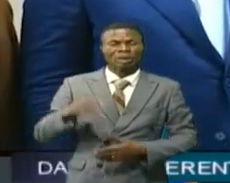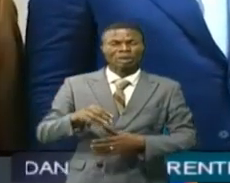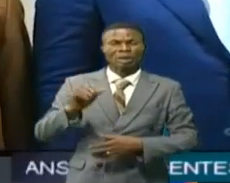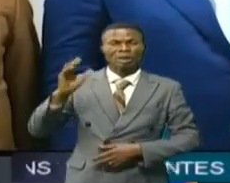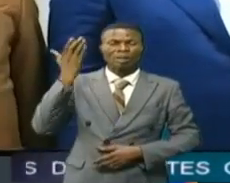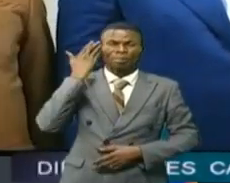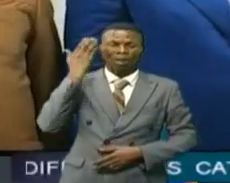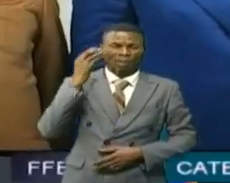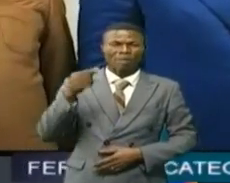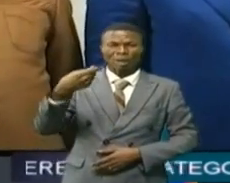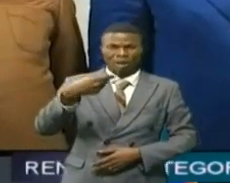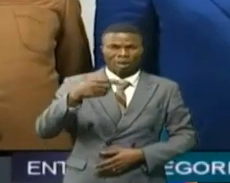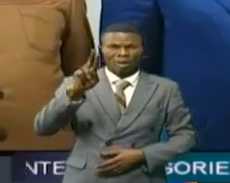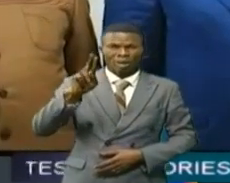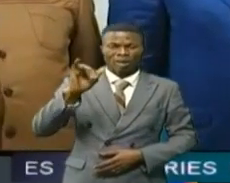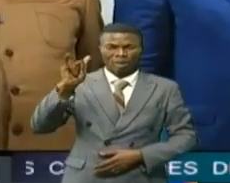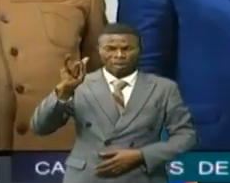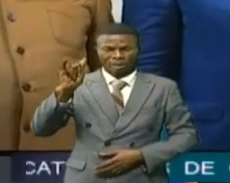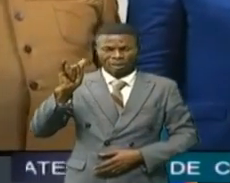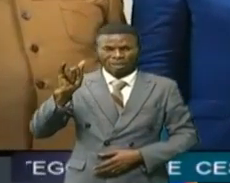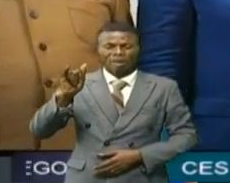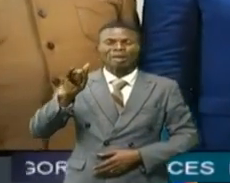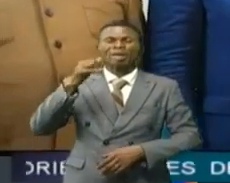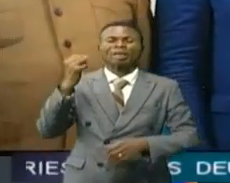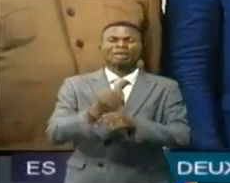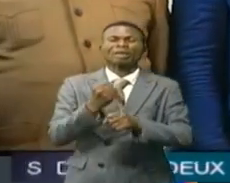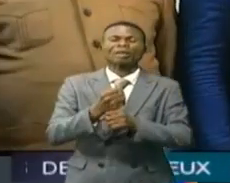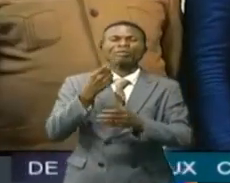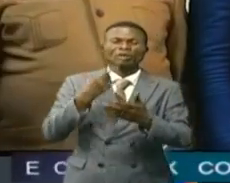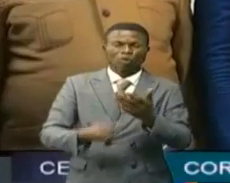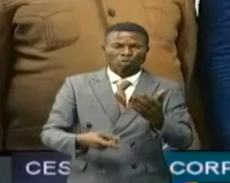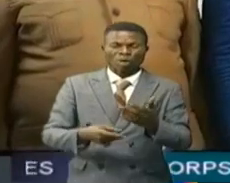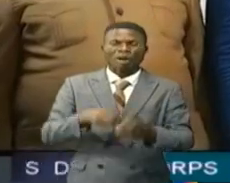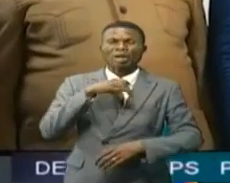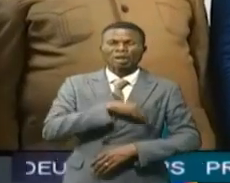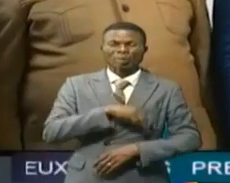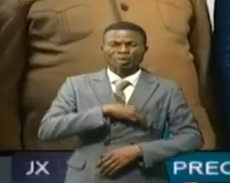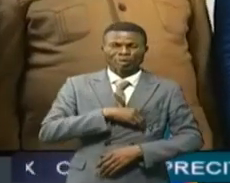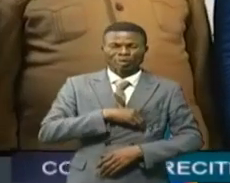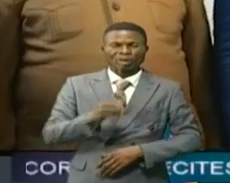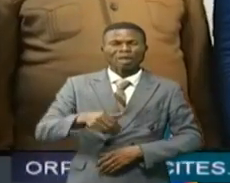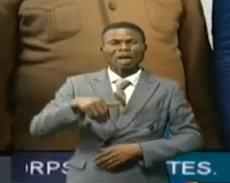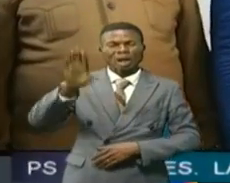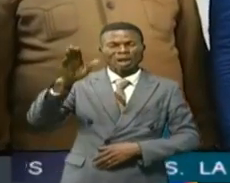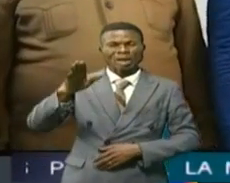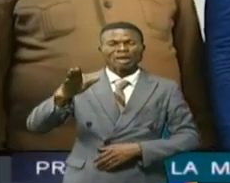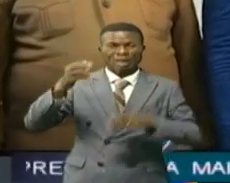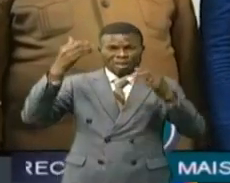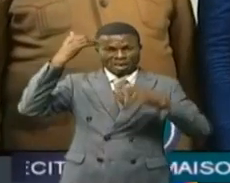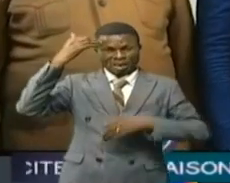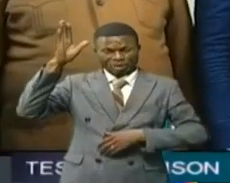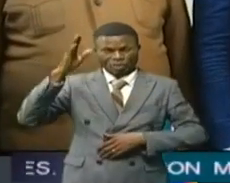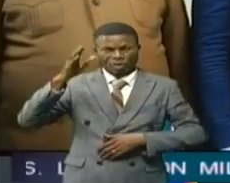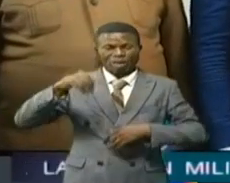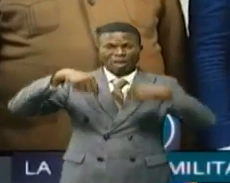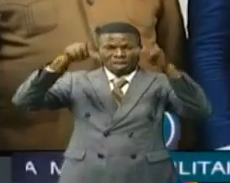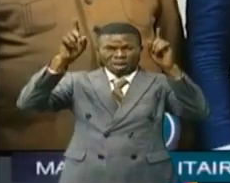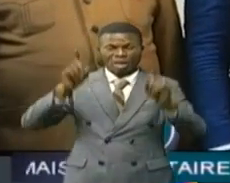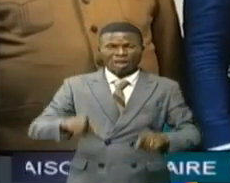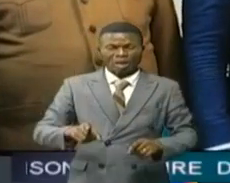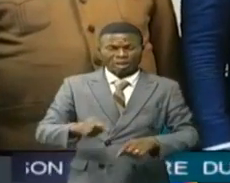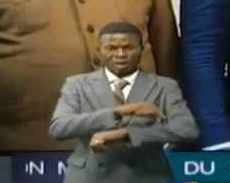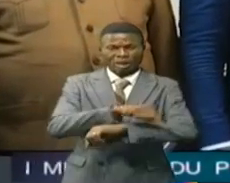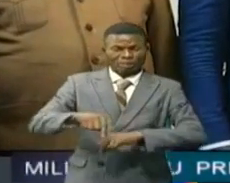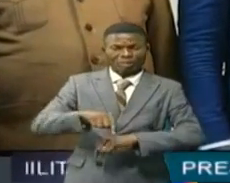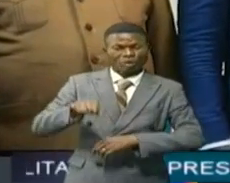la mission d'animer ses ministères. Et à moins d'une année, ses